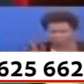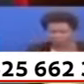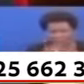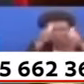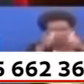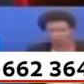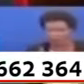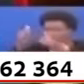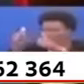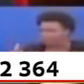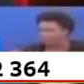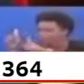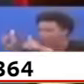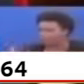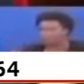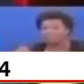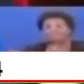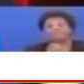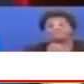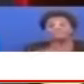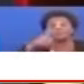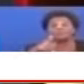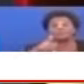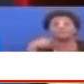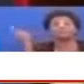tutaweza kuyashughulikia. Sambamba na hilo, hata kule mkoani Kigoma